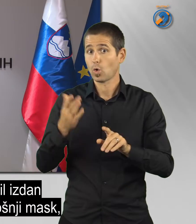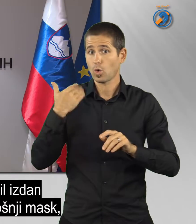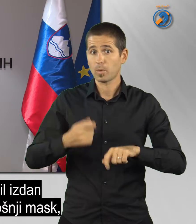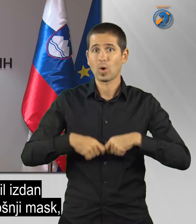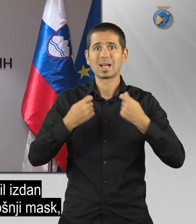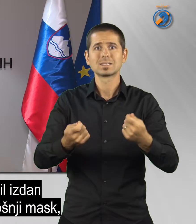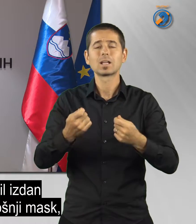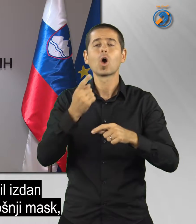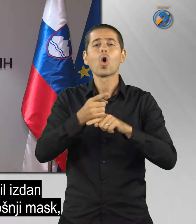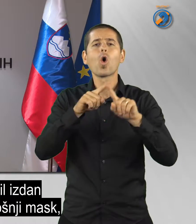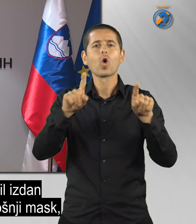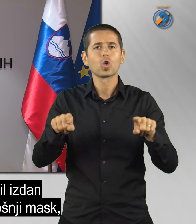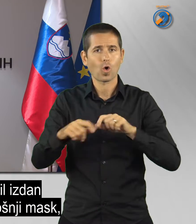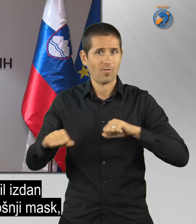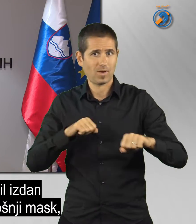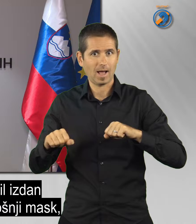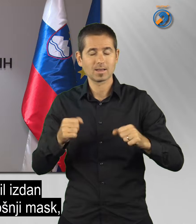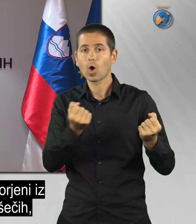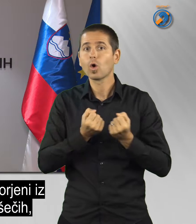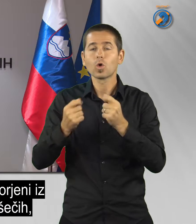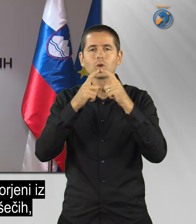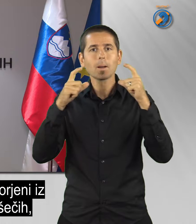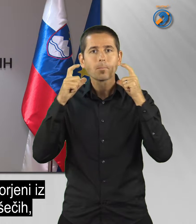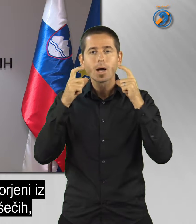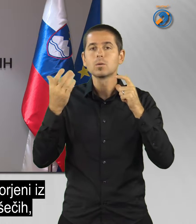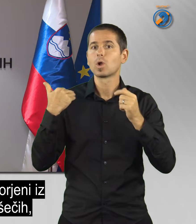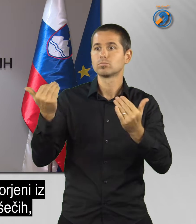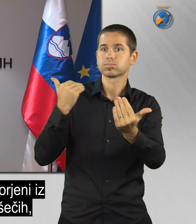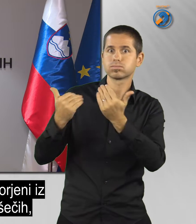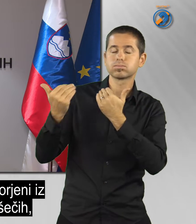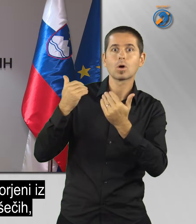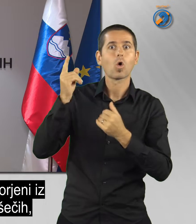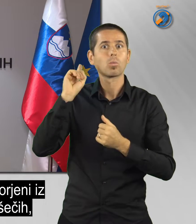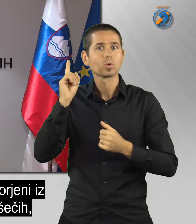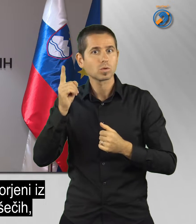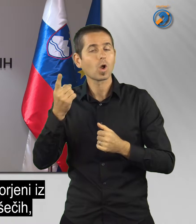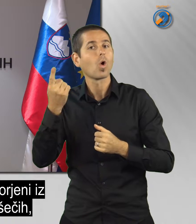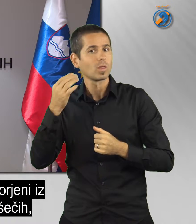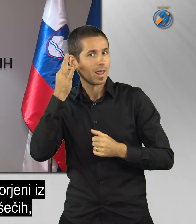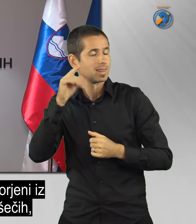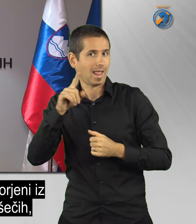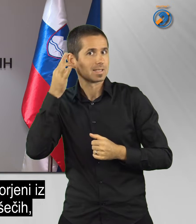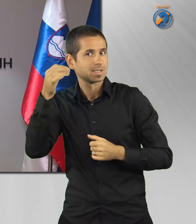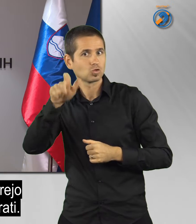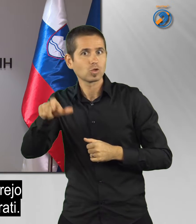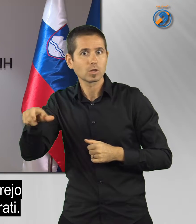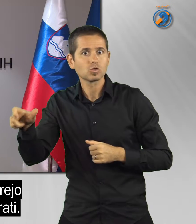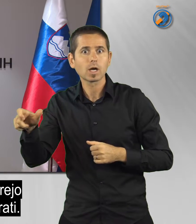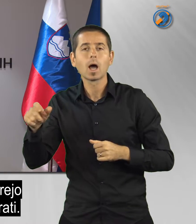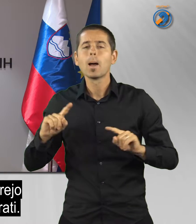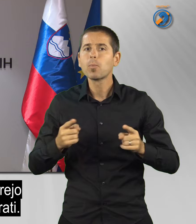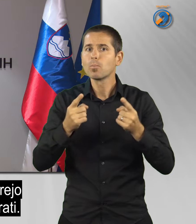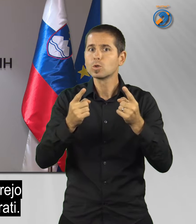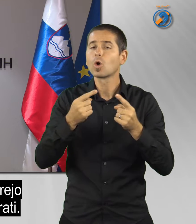Takoj, ko je bil izdan odlok vlade o nošnji mask, smo bili opozorjeni s strani nekaterih neslušečih